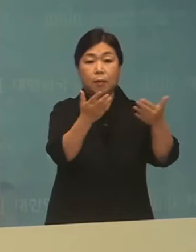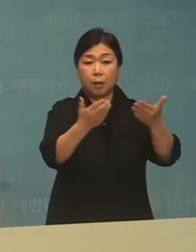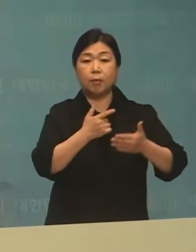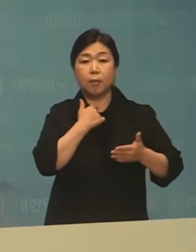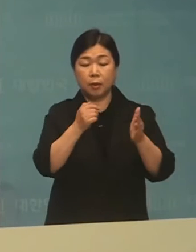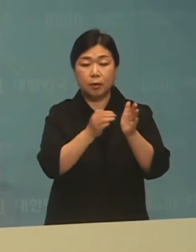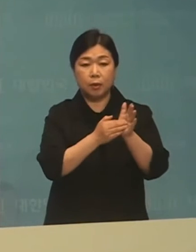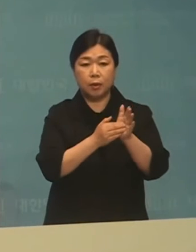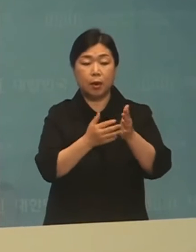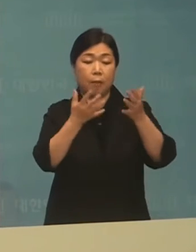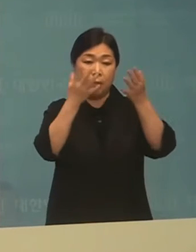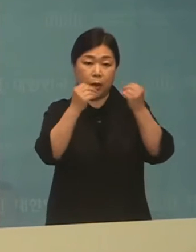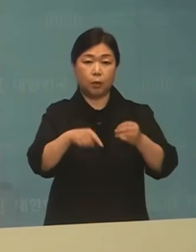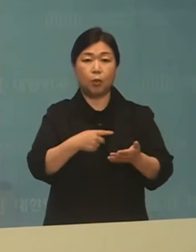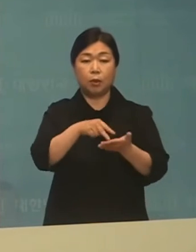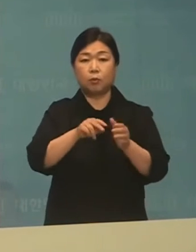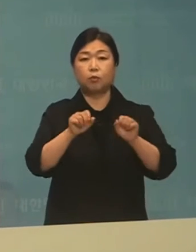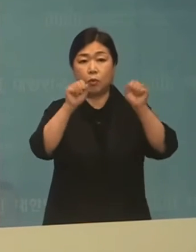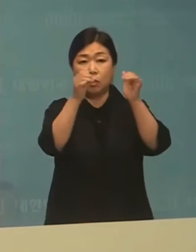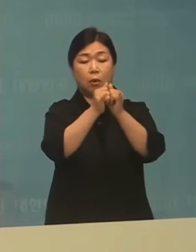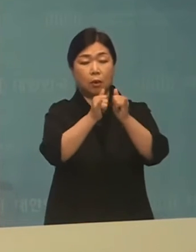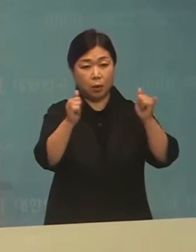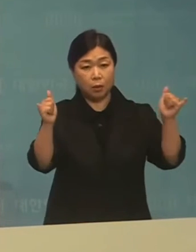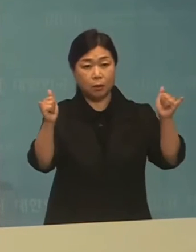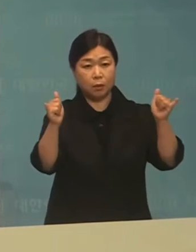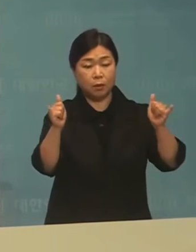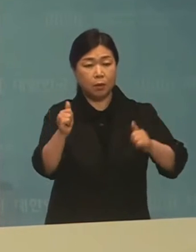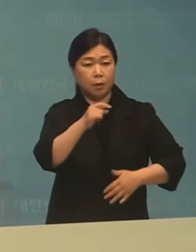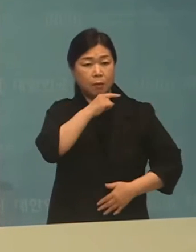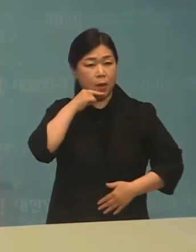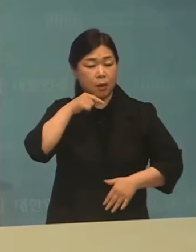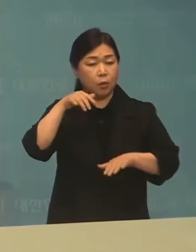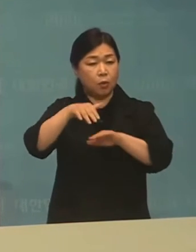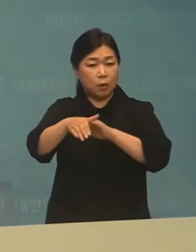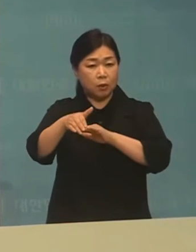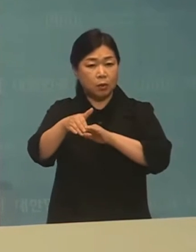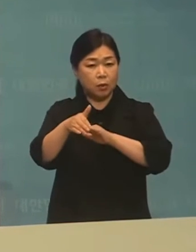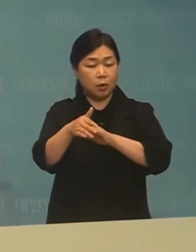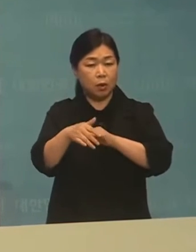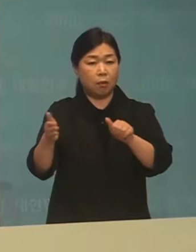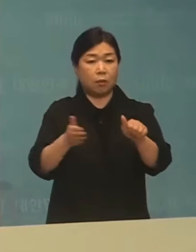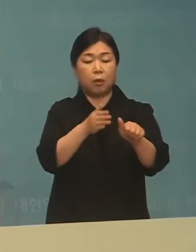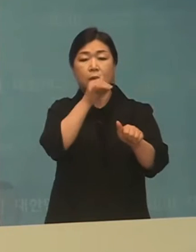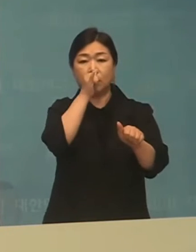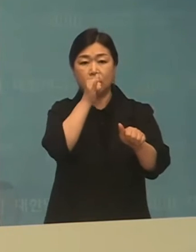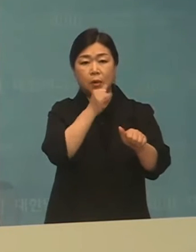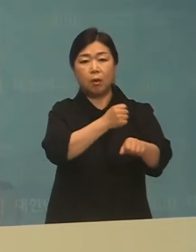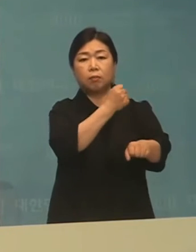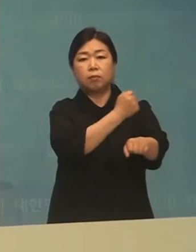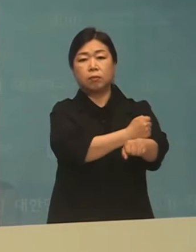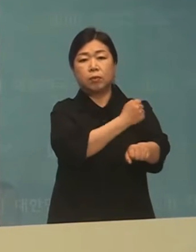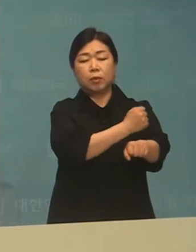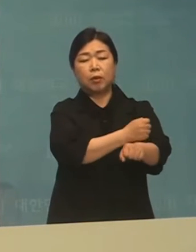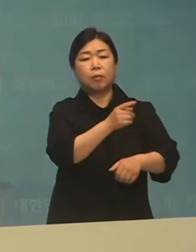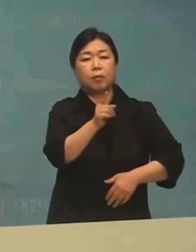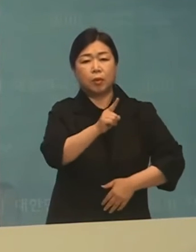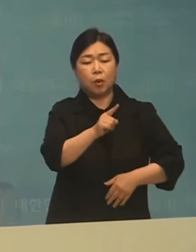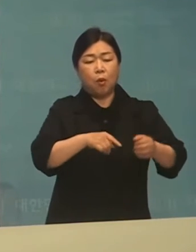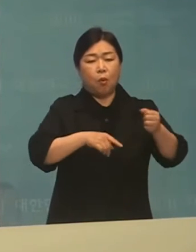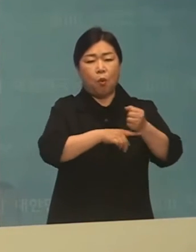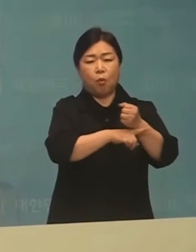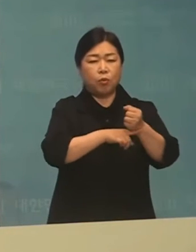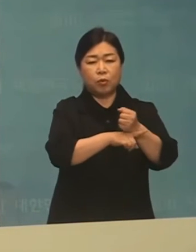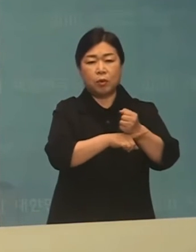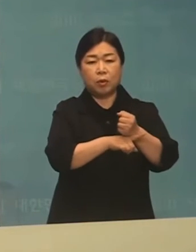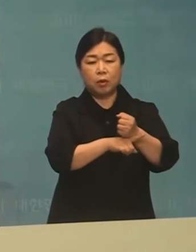수많은 독립운동가들이 걸핏하면 빨갱이로 몰려 고문, 투어,